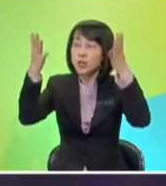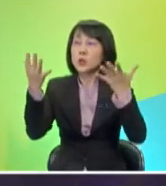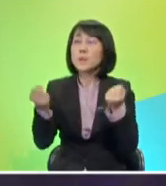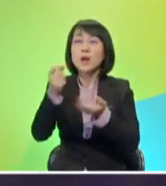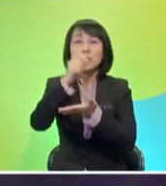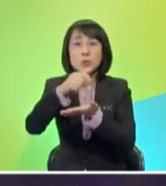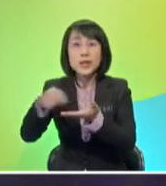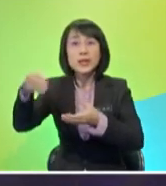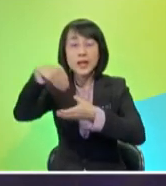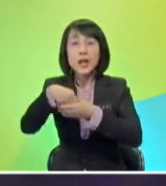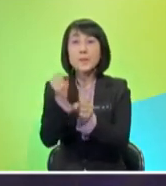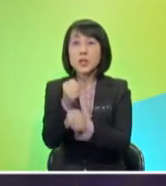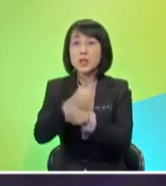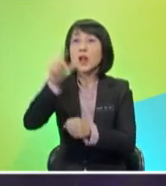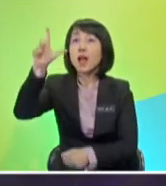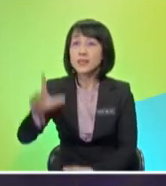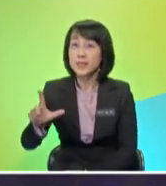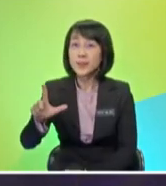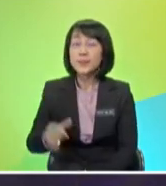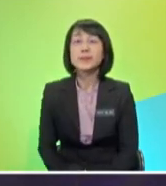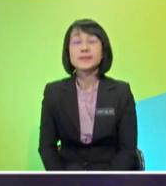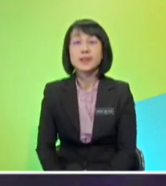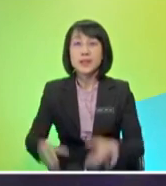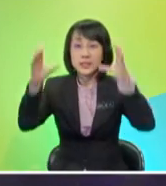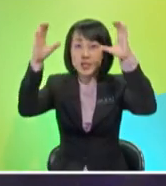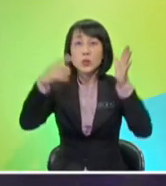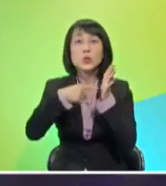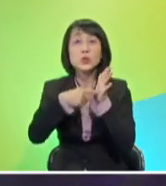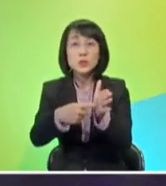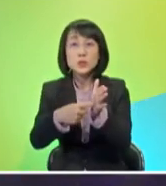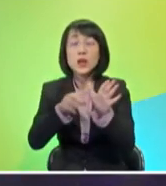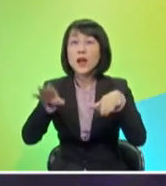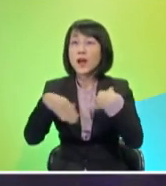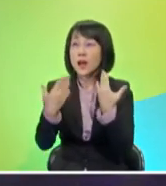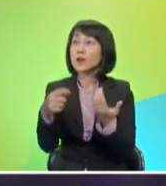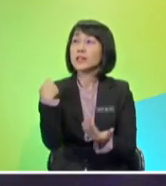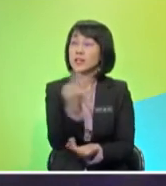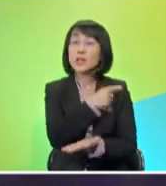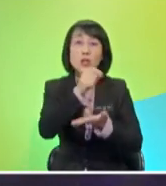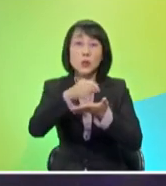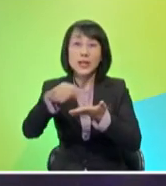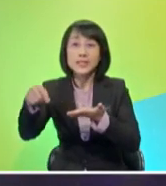menulis dalam bentuk lazim ni ya? Okey, cikgu tunjuk dulu bagaimana kita nak tulis